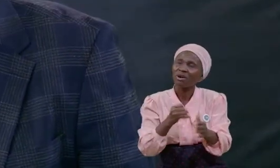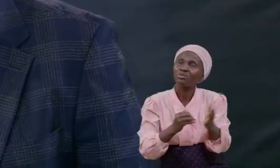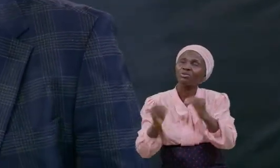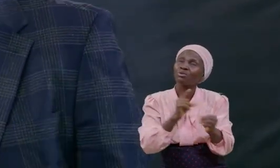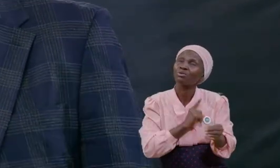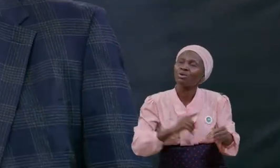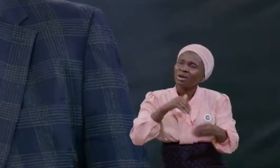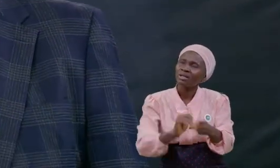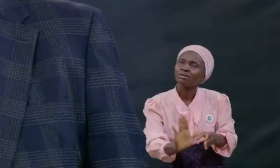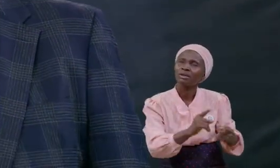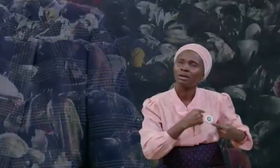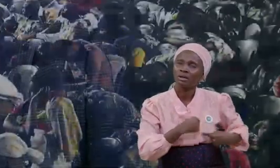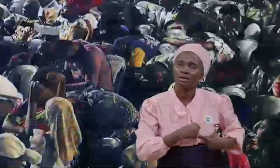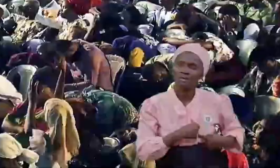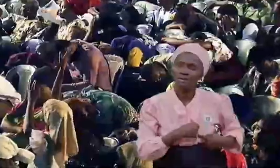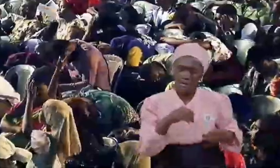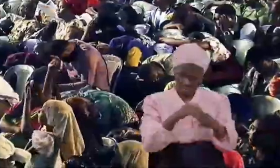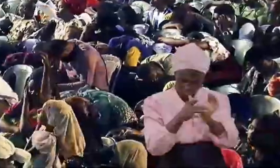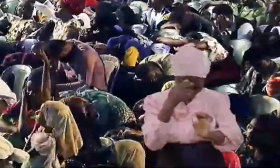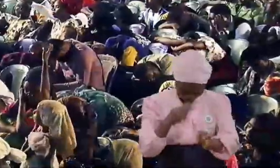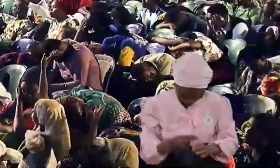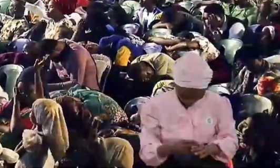de Jésus, nous prions.